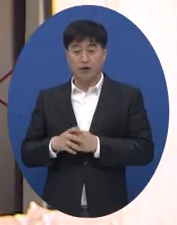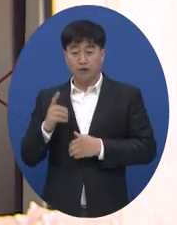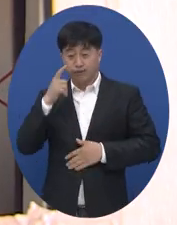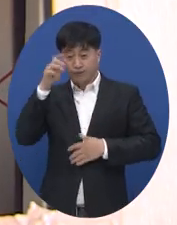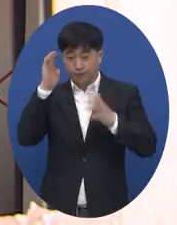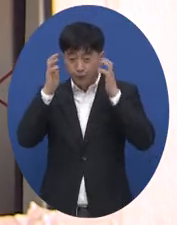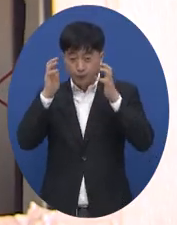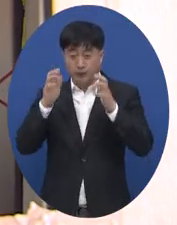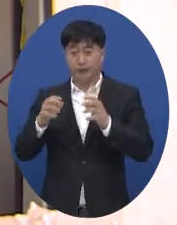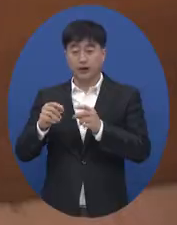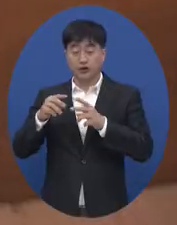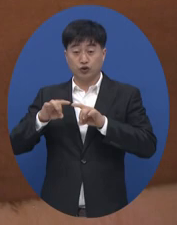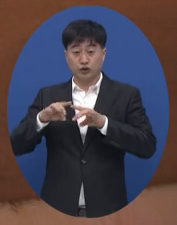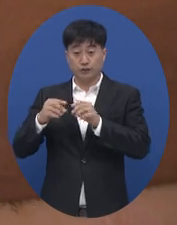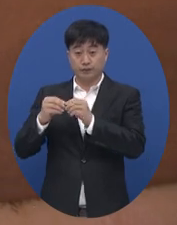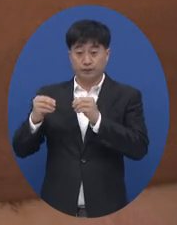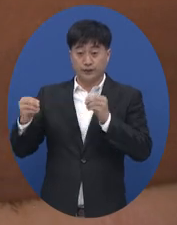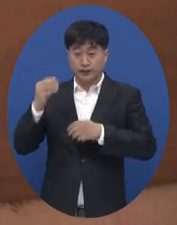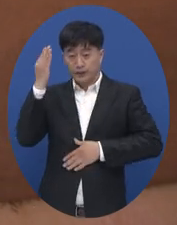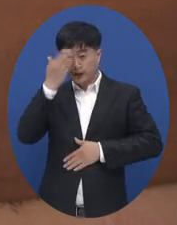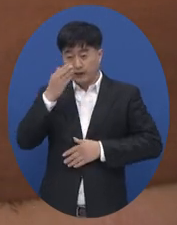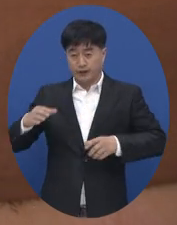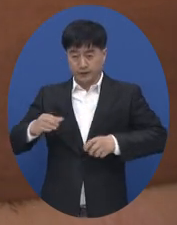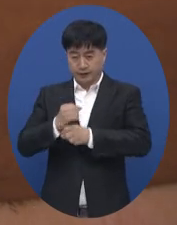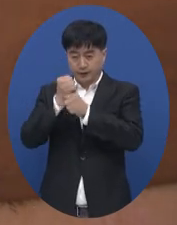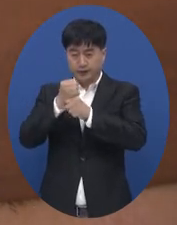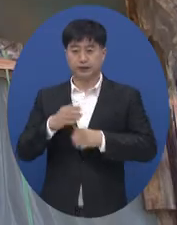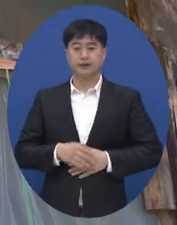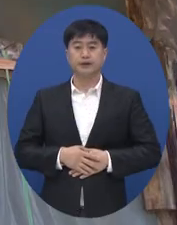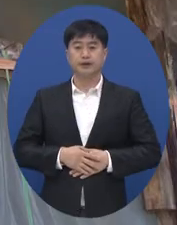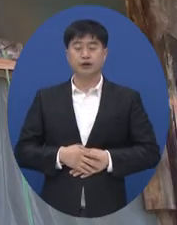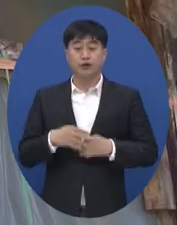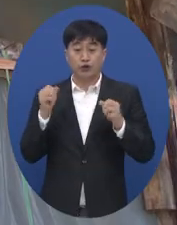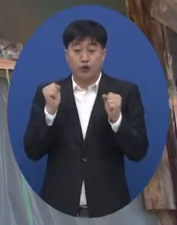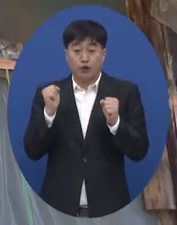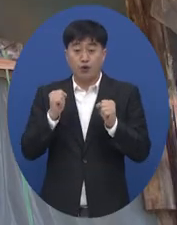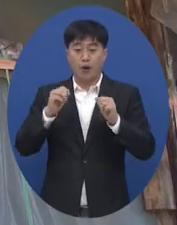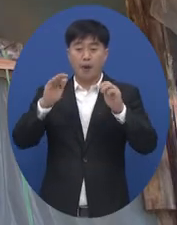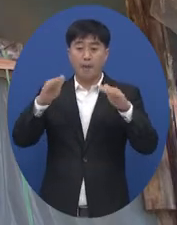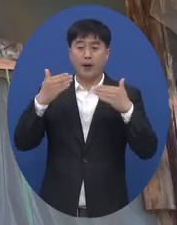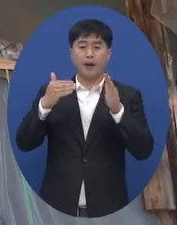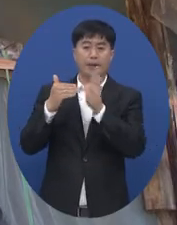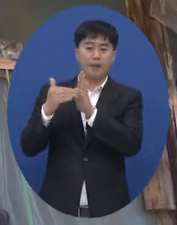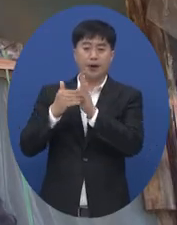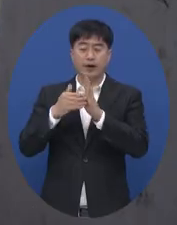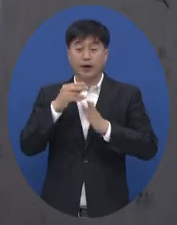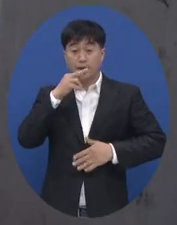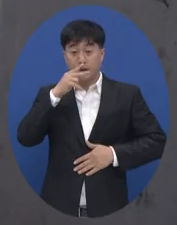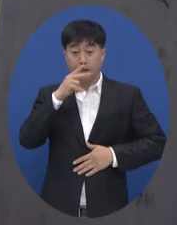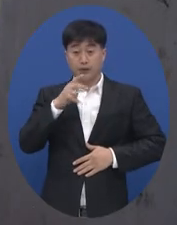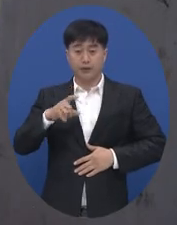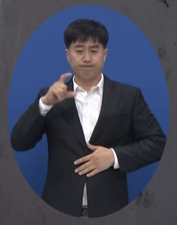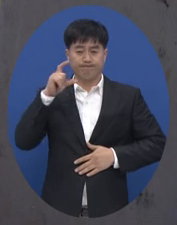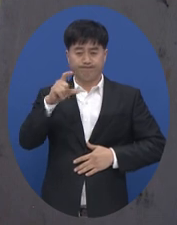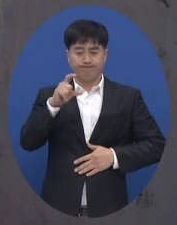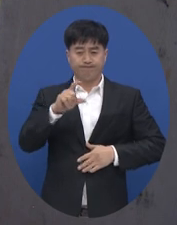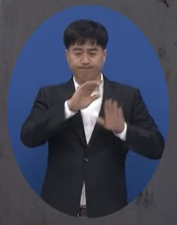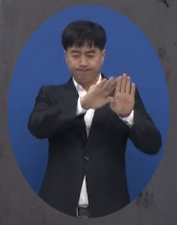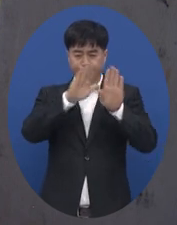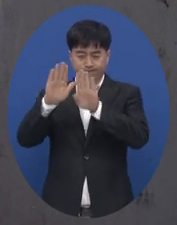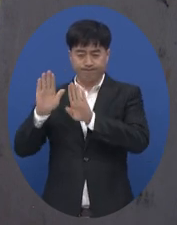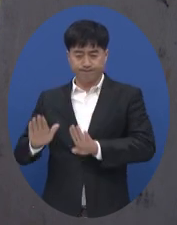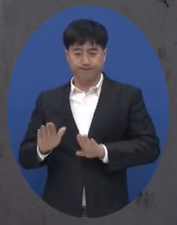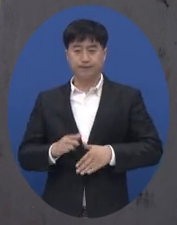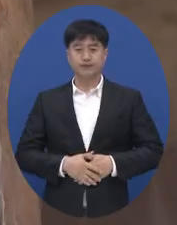지저분하게 흐트러져 있던 전선 들도 말끔하게 정리한 타 한겨울 거센 한 풀 막아줄 방풍비닐 도 튼튼하게 다시